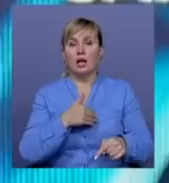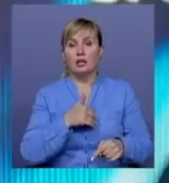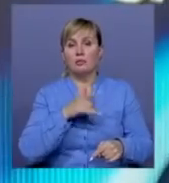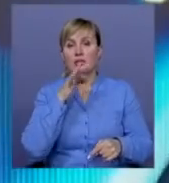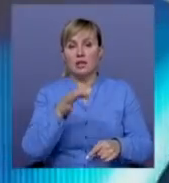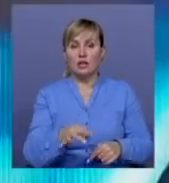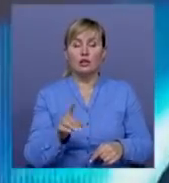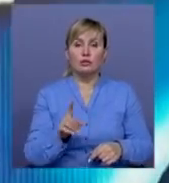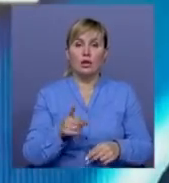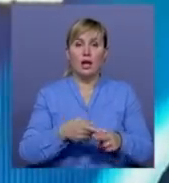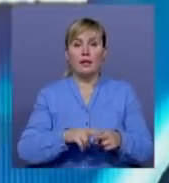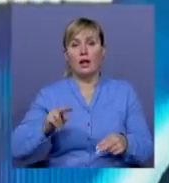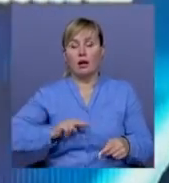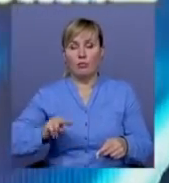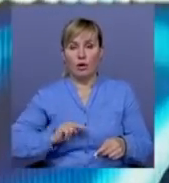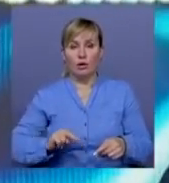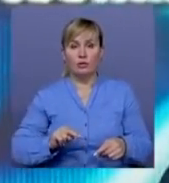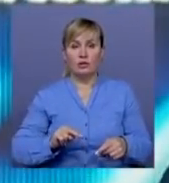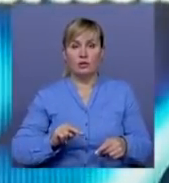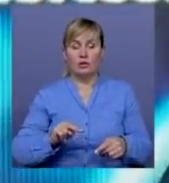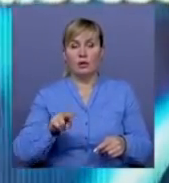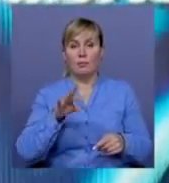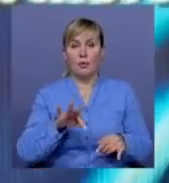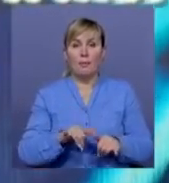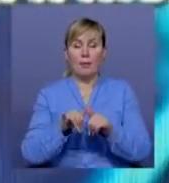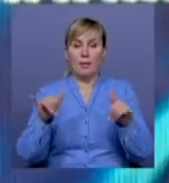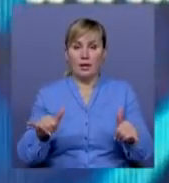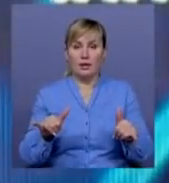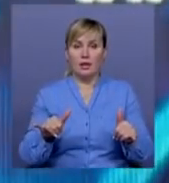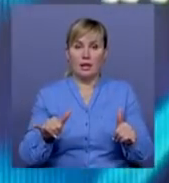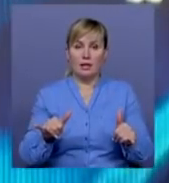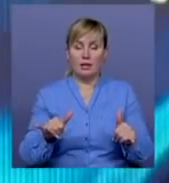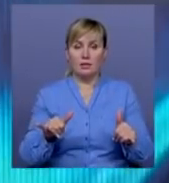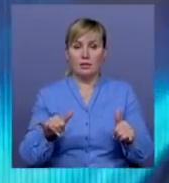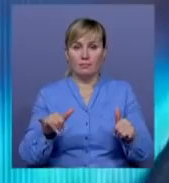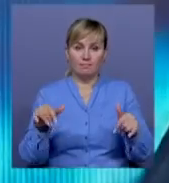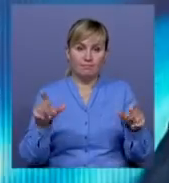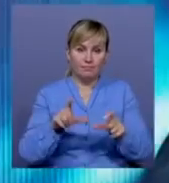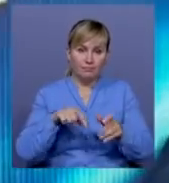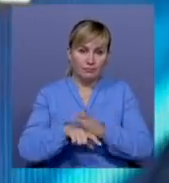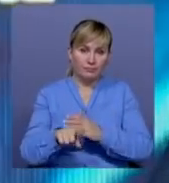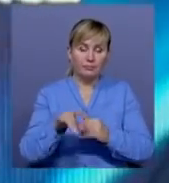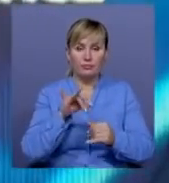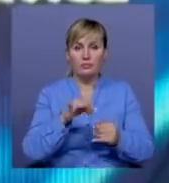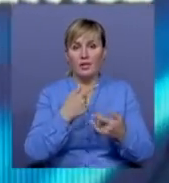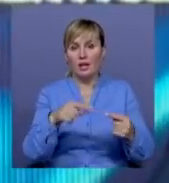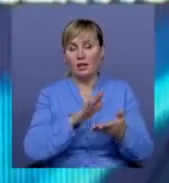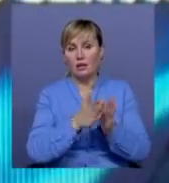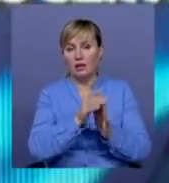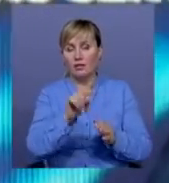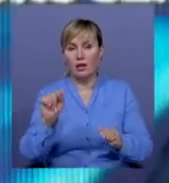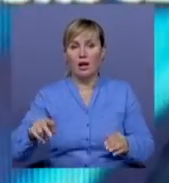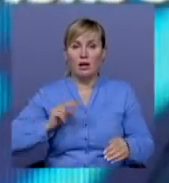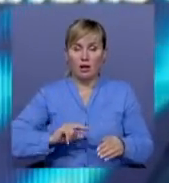что данная работа по пополнению полок и договоренности с сетями,